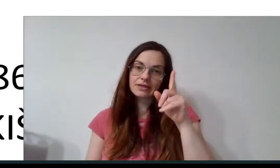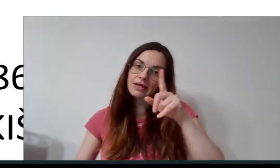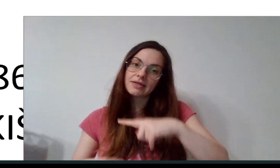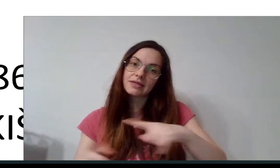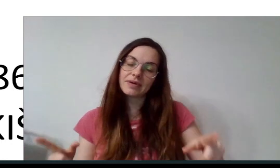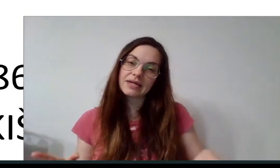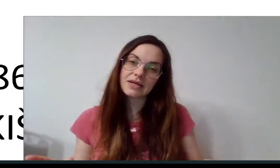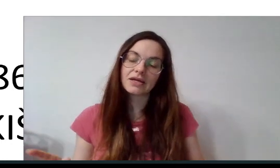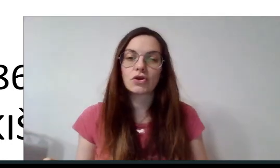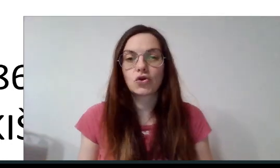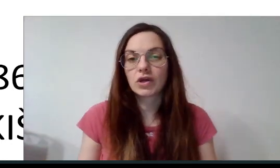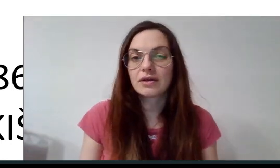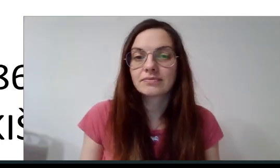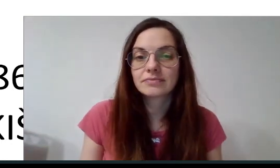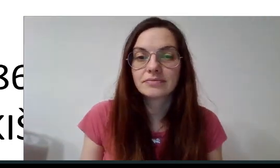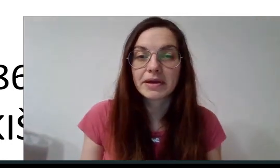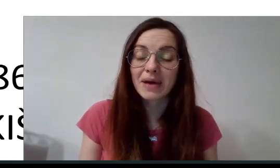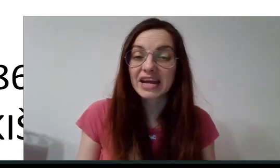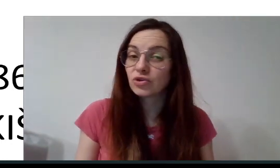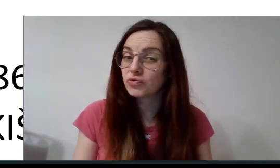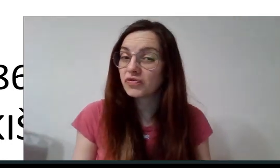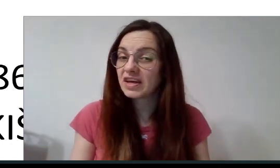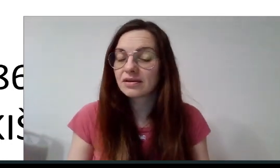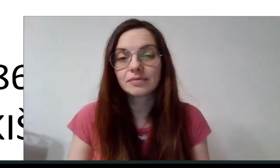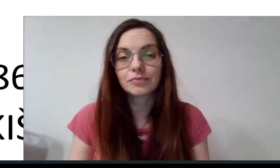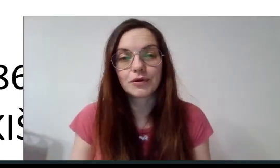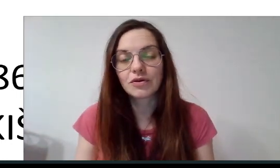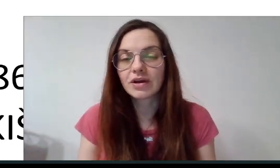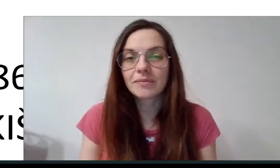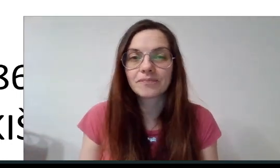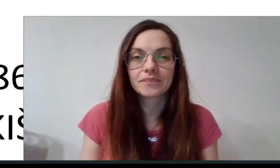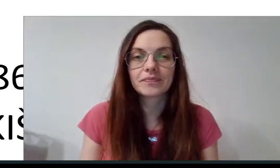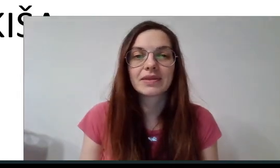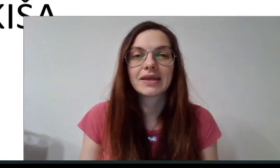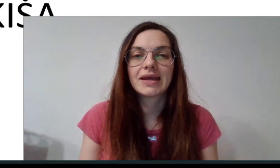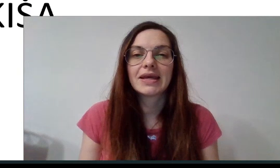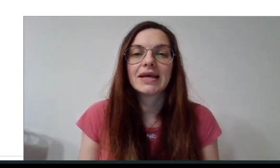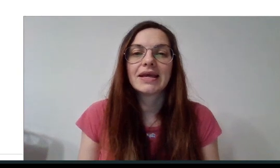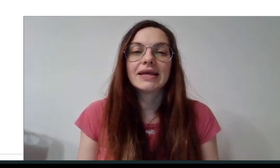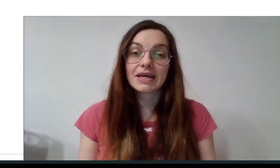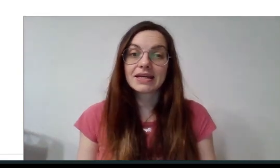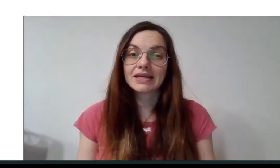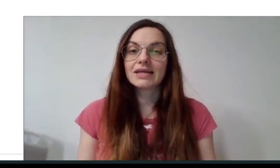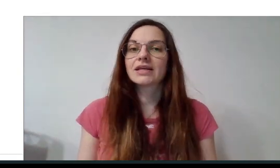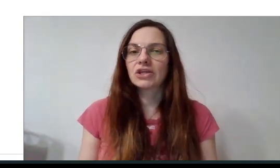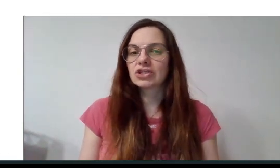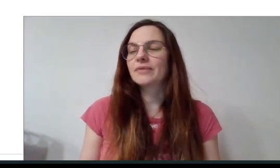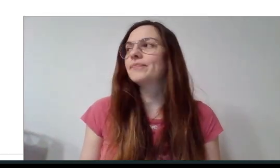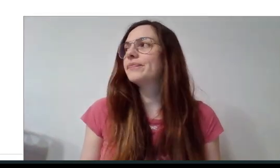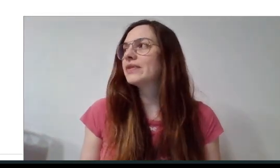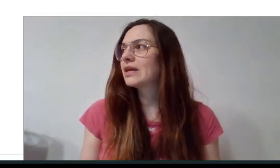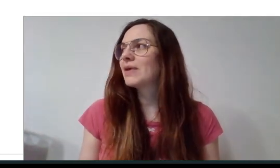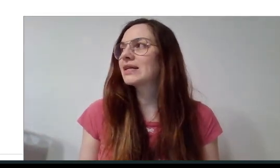die Beine, noge, mein Bein tut weh. Boli me noga. Der Regen, Kiša. Ich mag